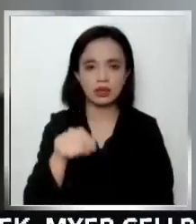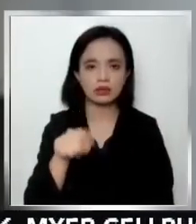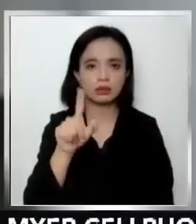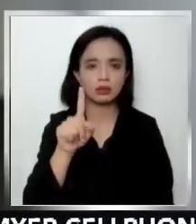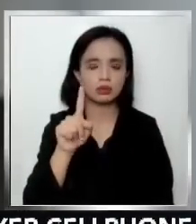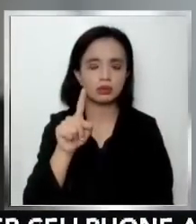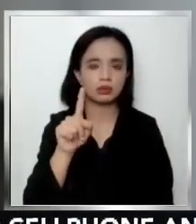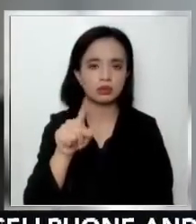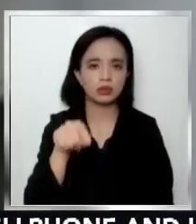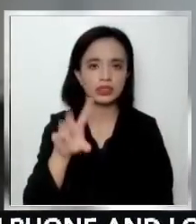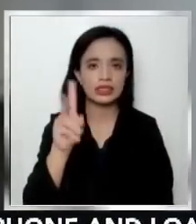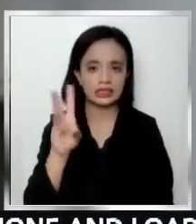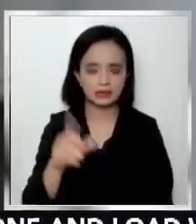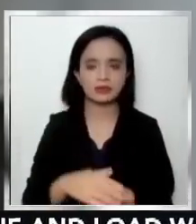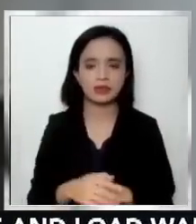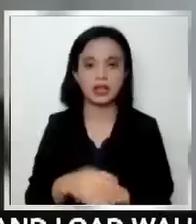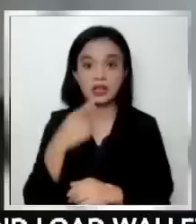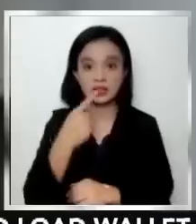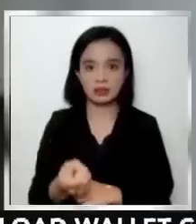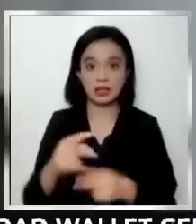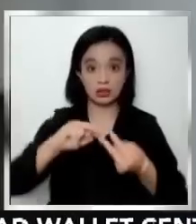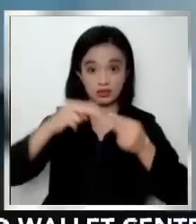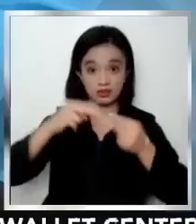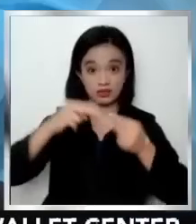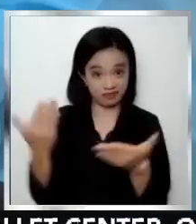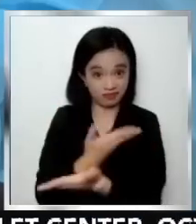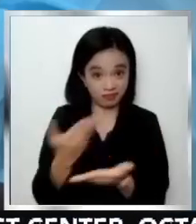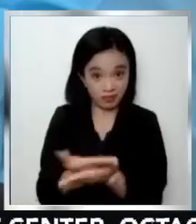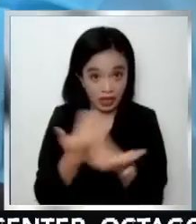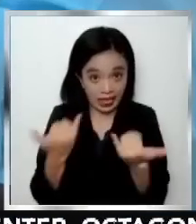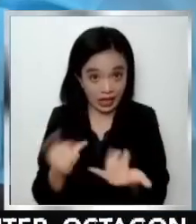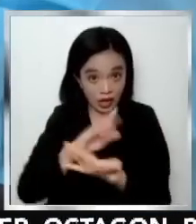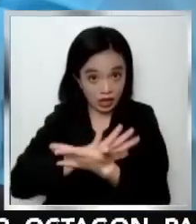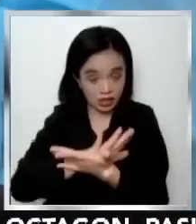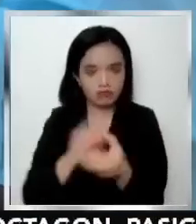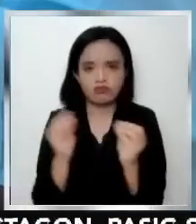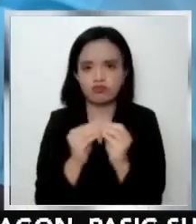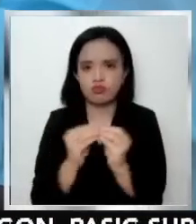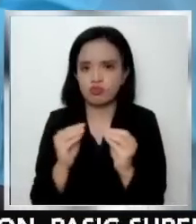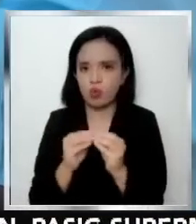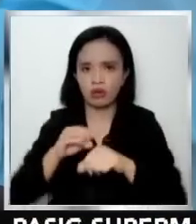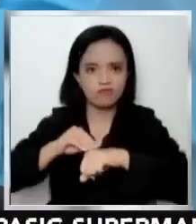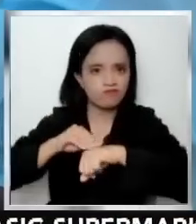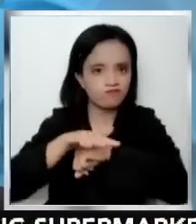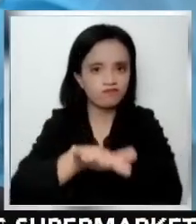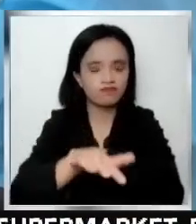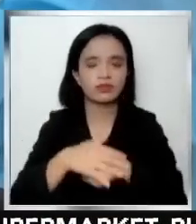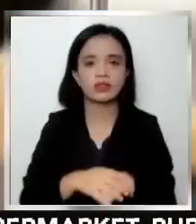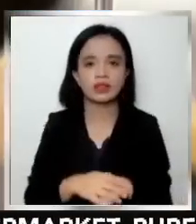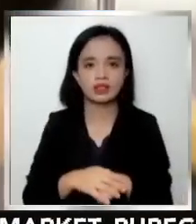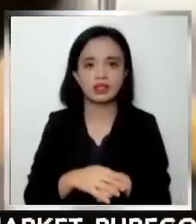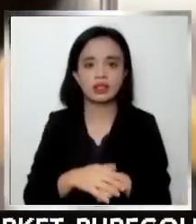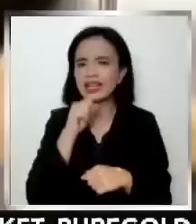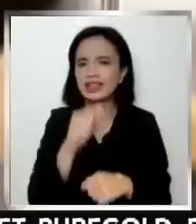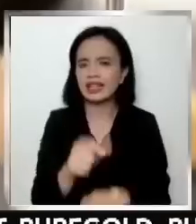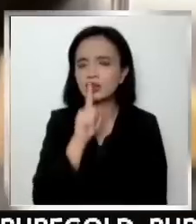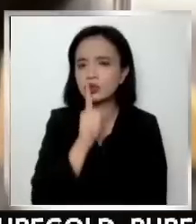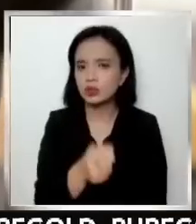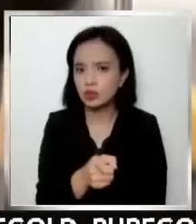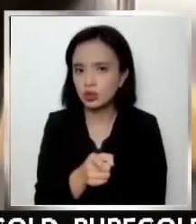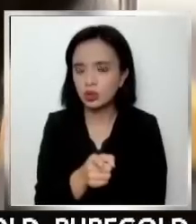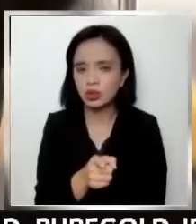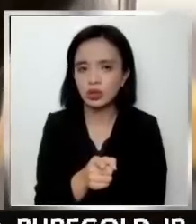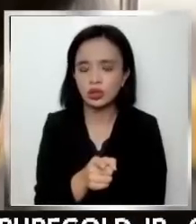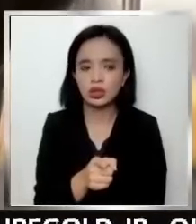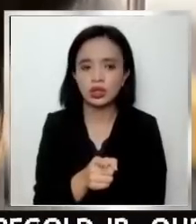mas infectious ito. At mas nakakahawa. Hindi pa tayo sure kung magkakos